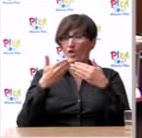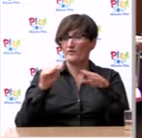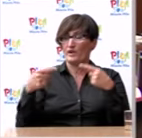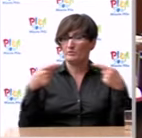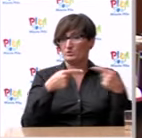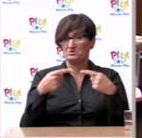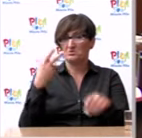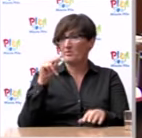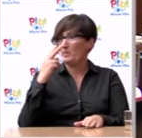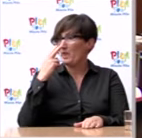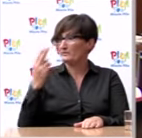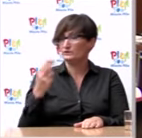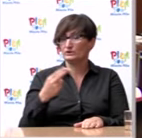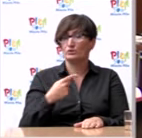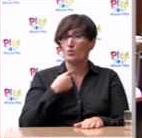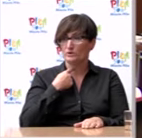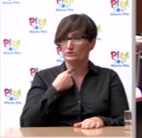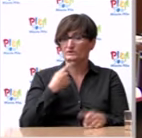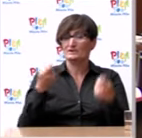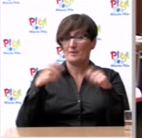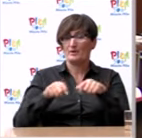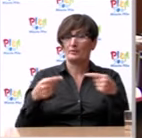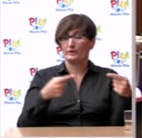Nie widzę chętnych do zabrania głosów. Zamykam dyskusję.